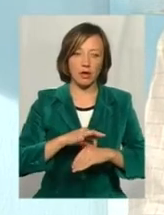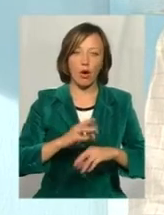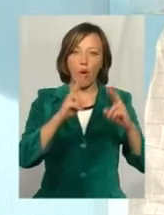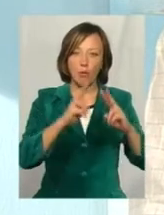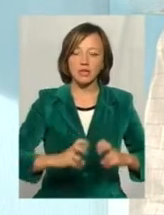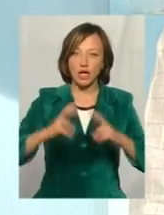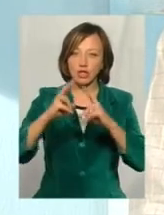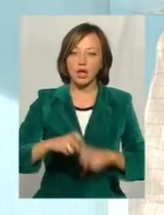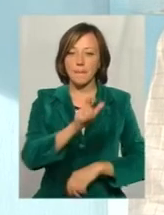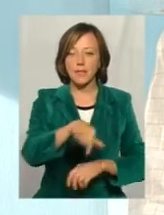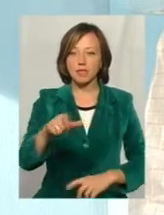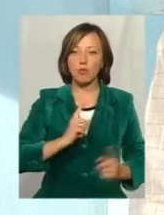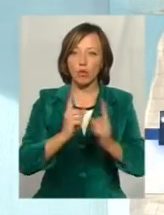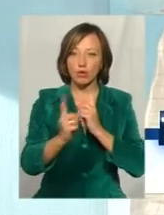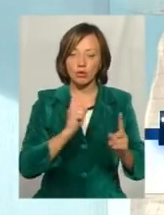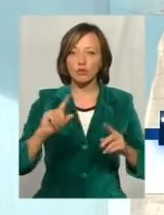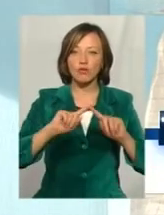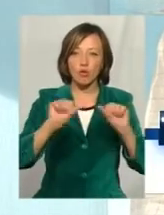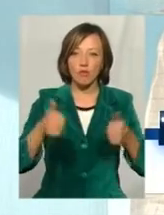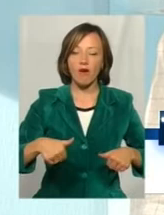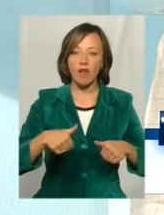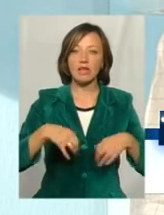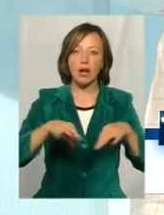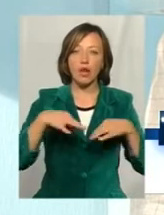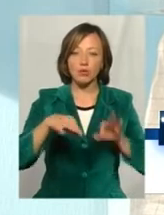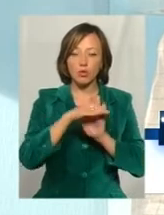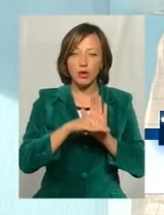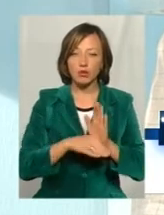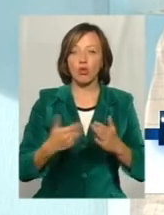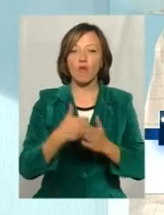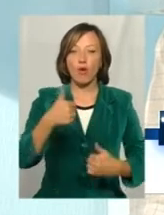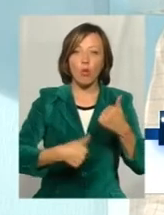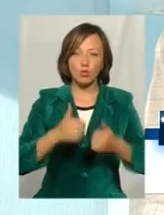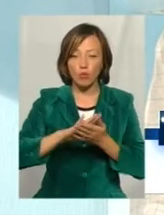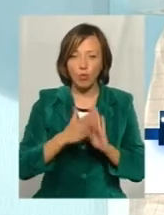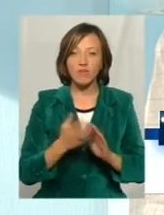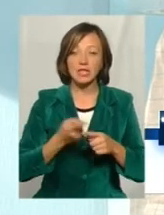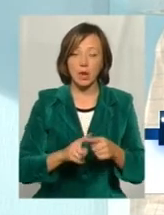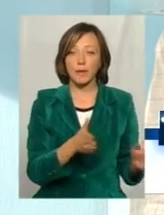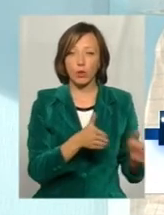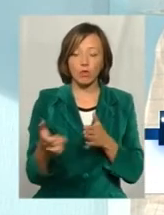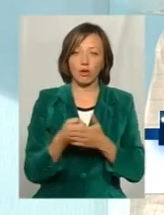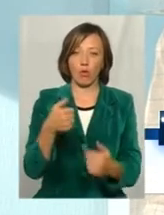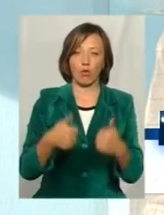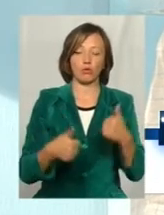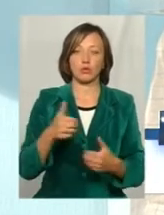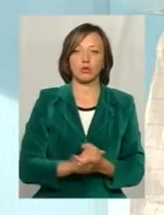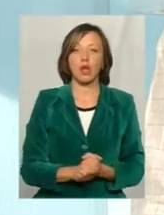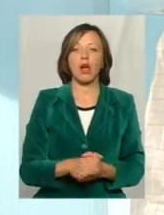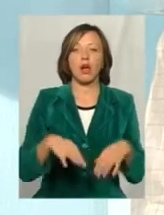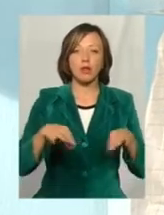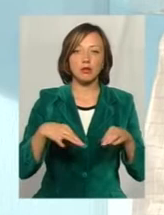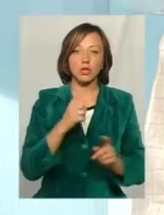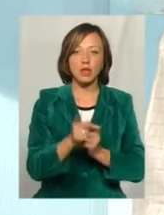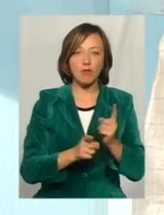обстеження пасажиропотоку, ми сформували нову транспортну мережу, ми сформували нові умови конкурсу. Це і є підготовка до конкурсу. Транспортна